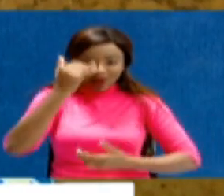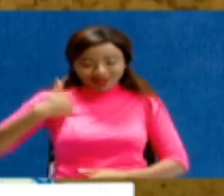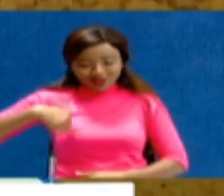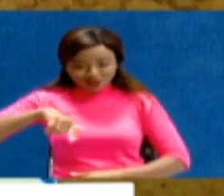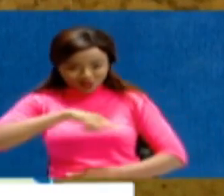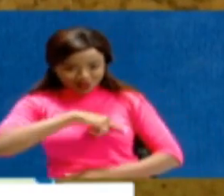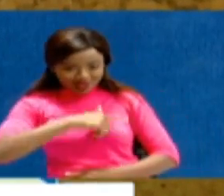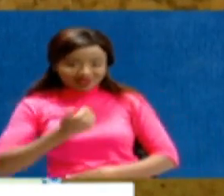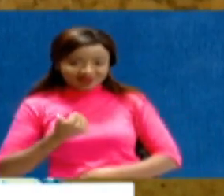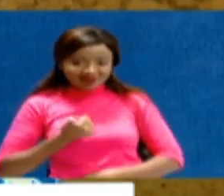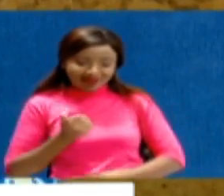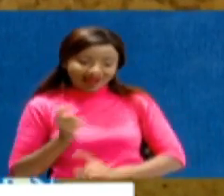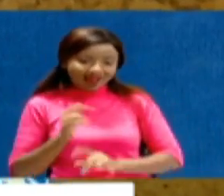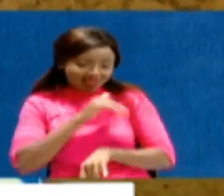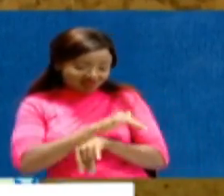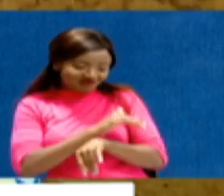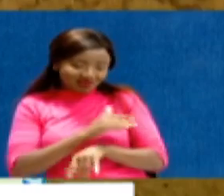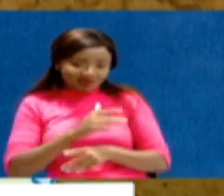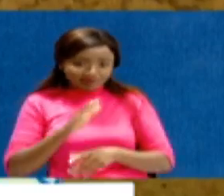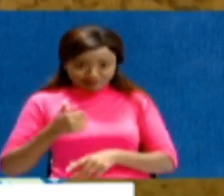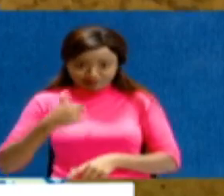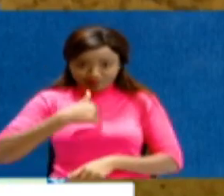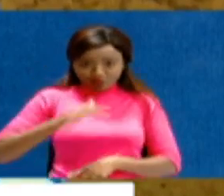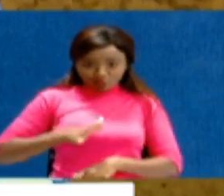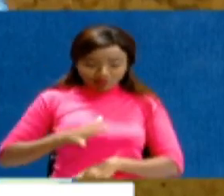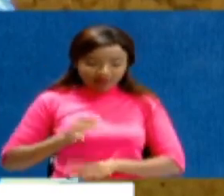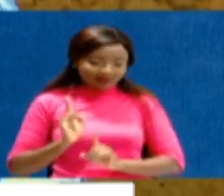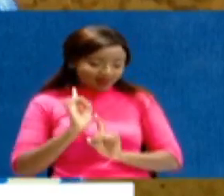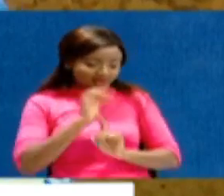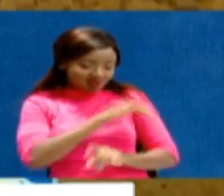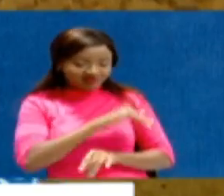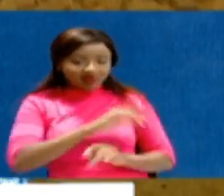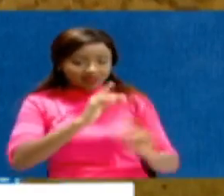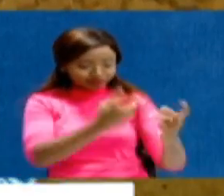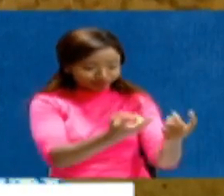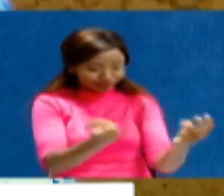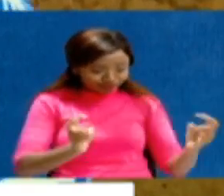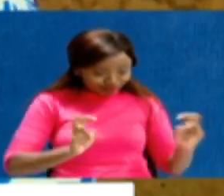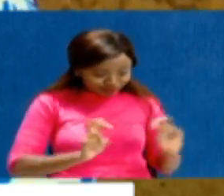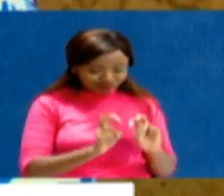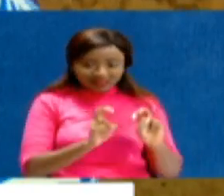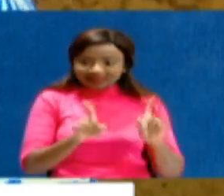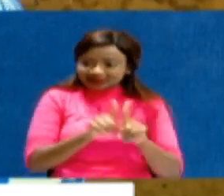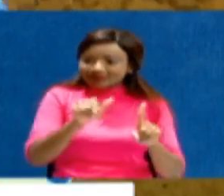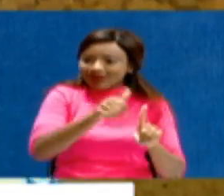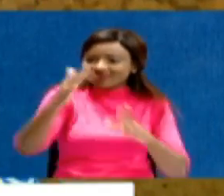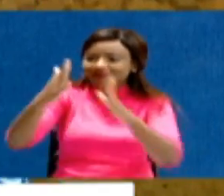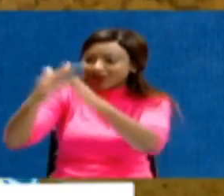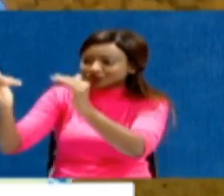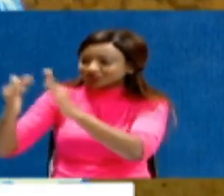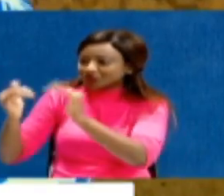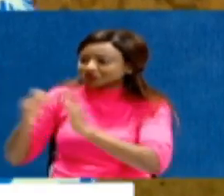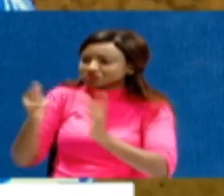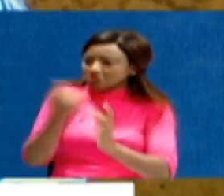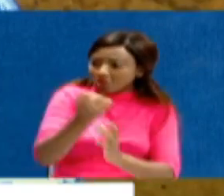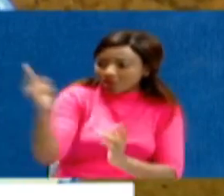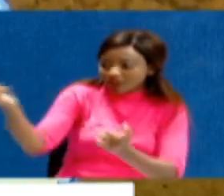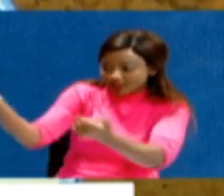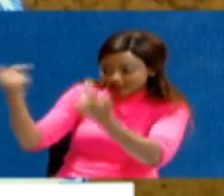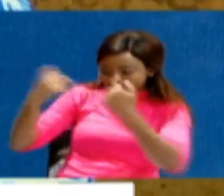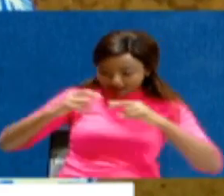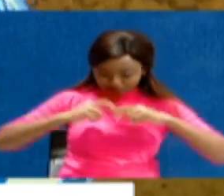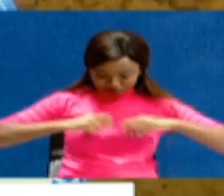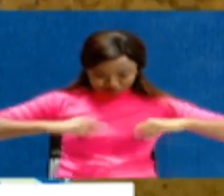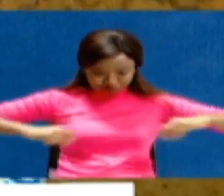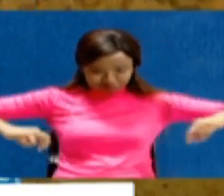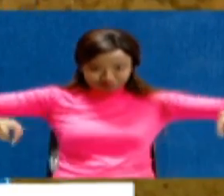sio mimi tu mwenyewe. Huyu mama wa hiyo nyumba ingine na msichana wake ni huyu. Huyu mwingine na msichana wake